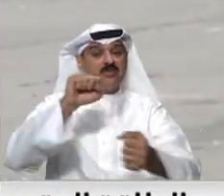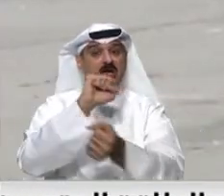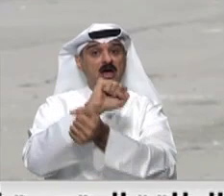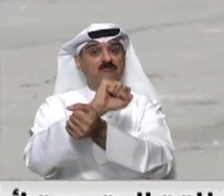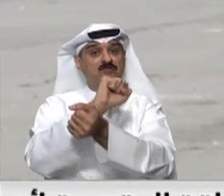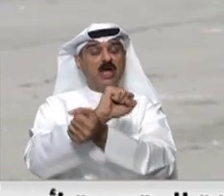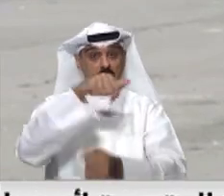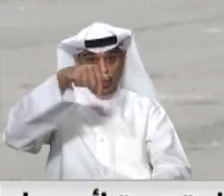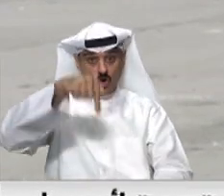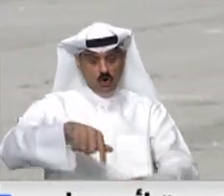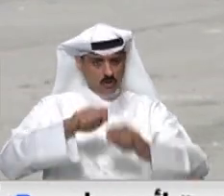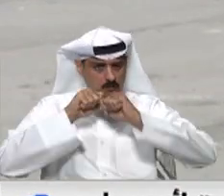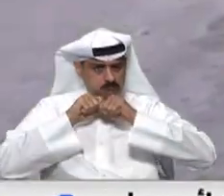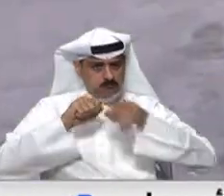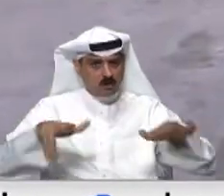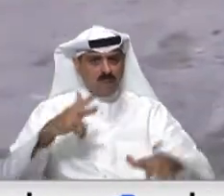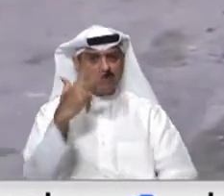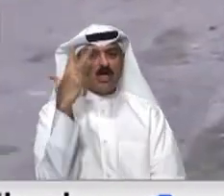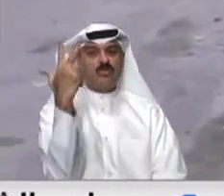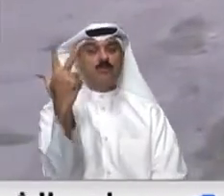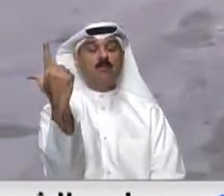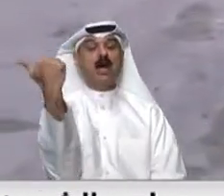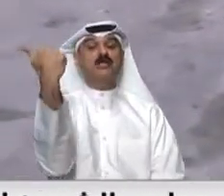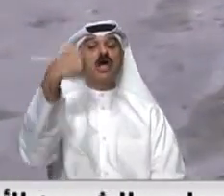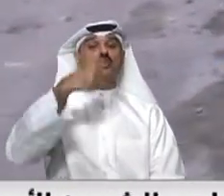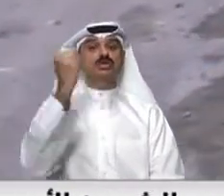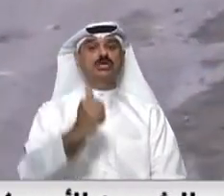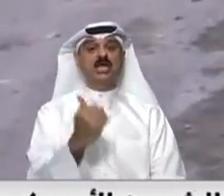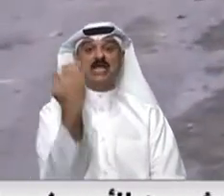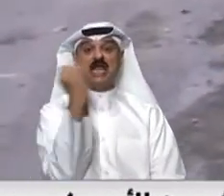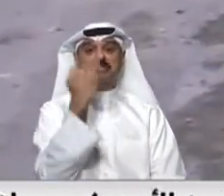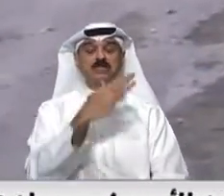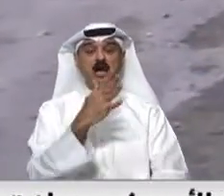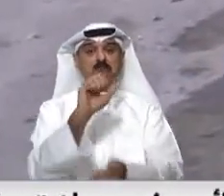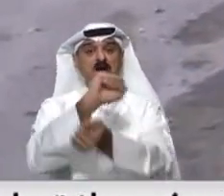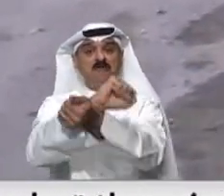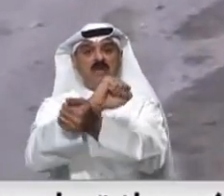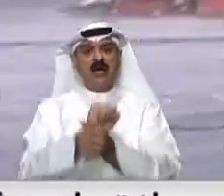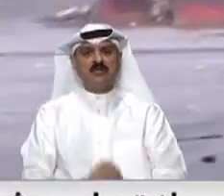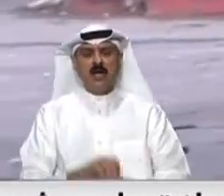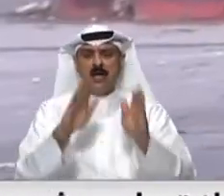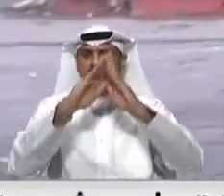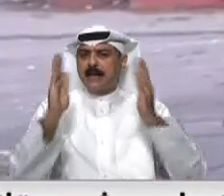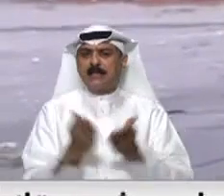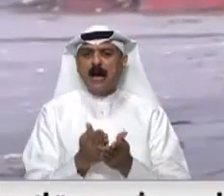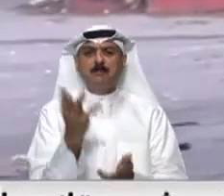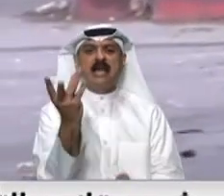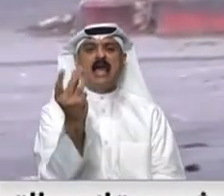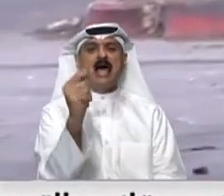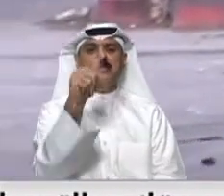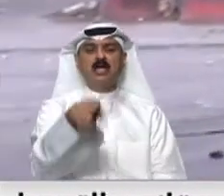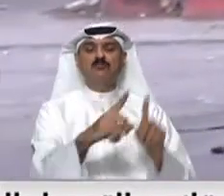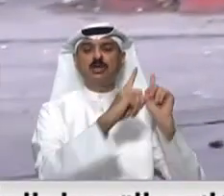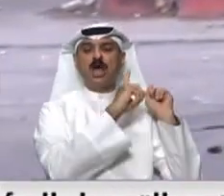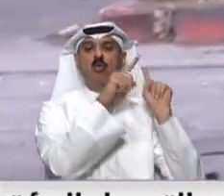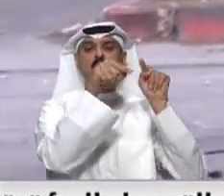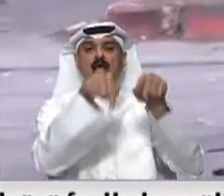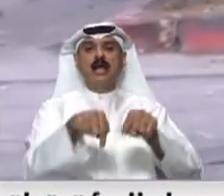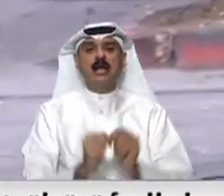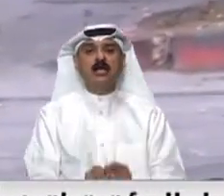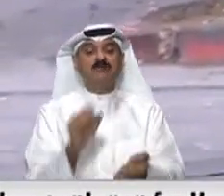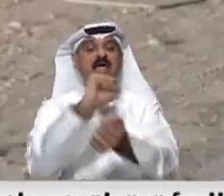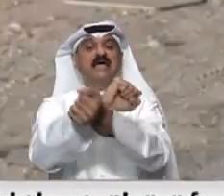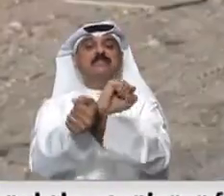واسعة طالت 68 فلسطينيا، ما يرفع حصيلة الاعتقالات منذ 7 أكتوبر